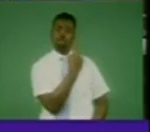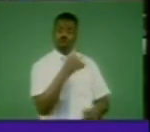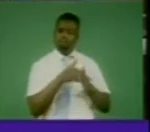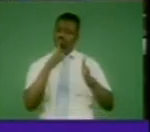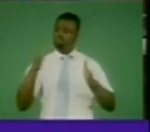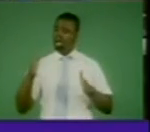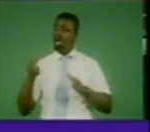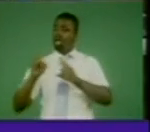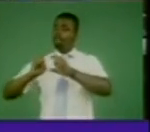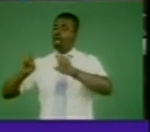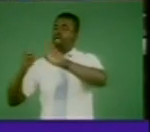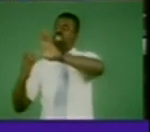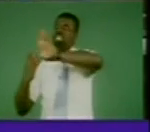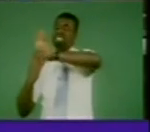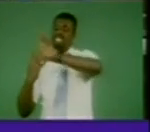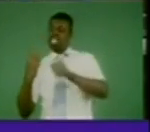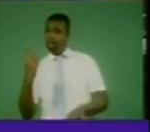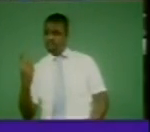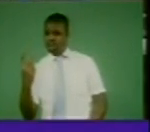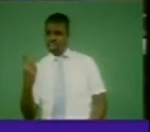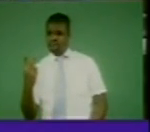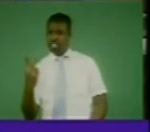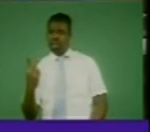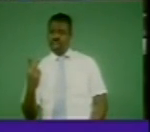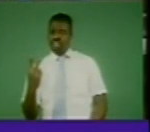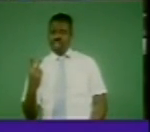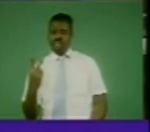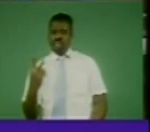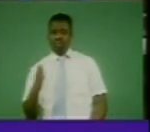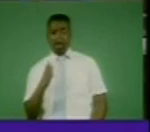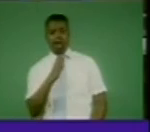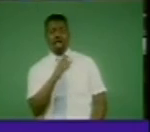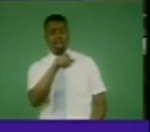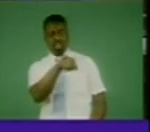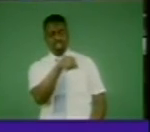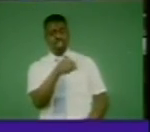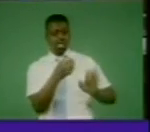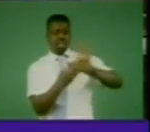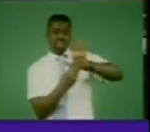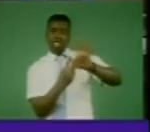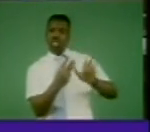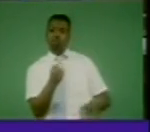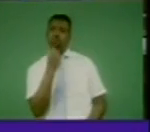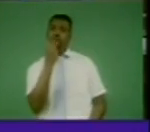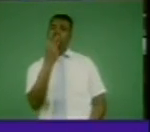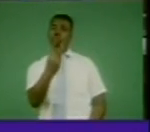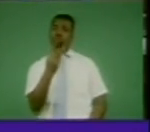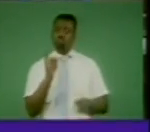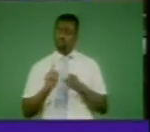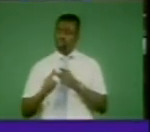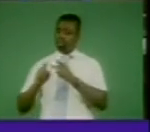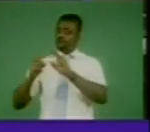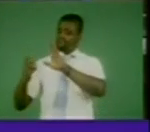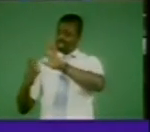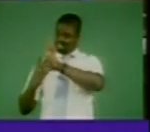92 na ibara ya 93 kura 3, ibara 94 kura moja na